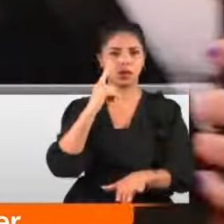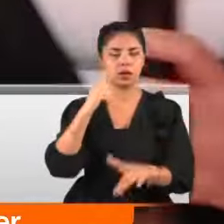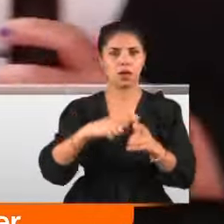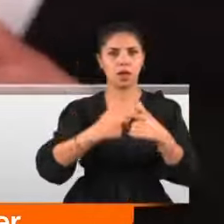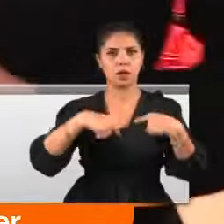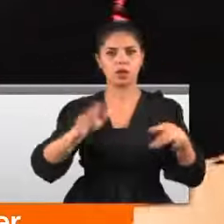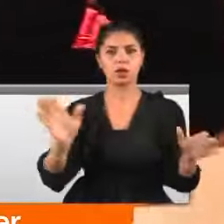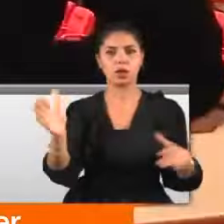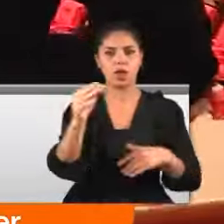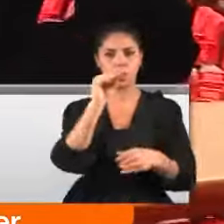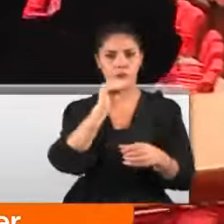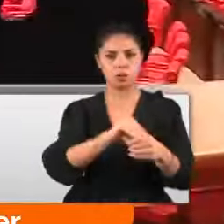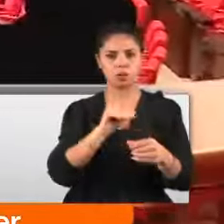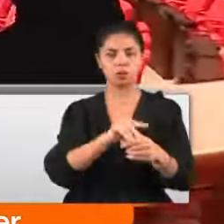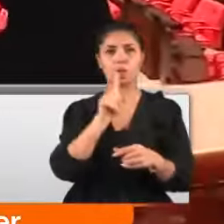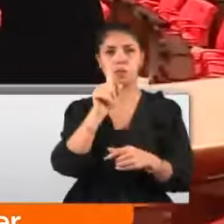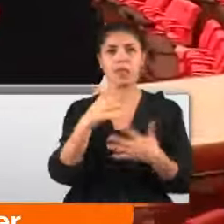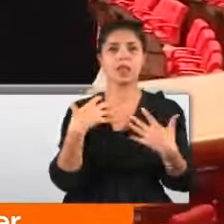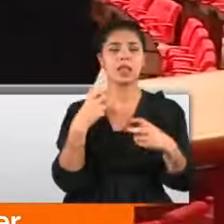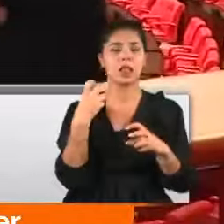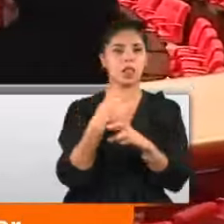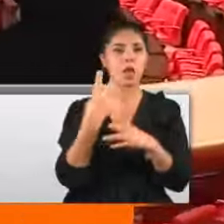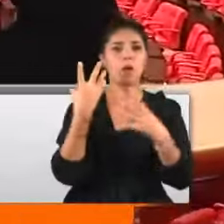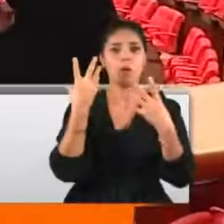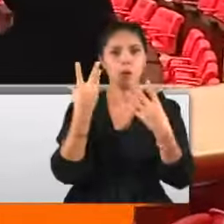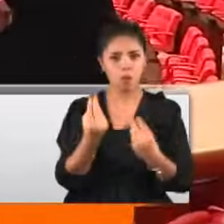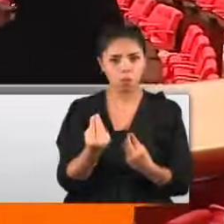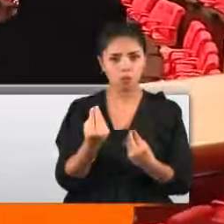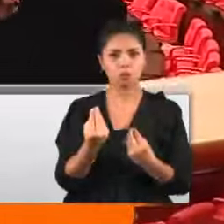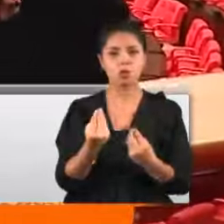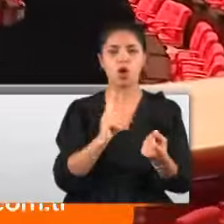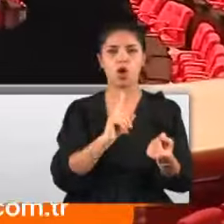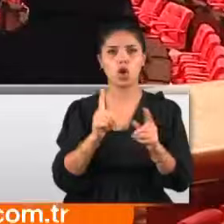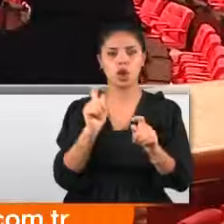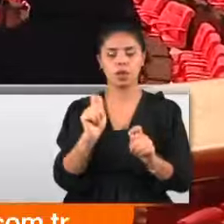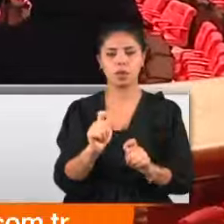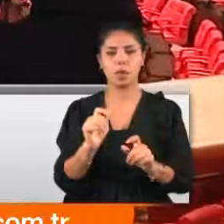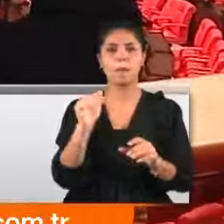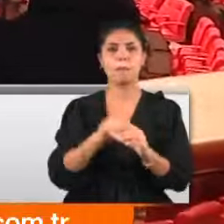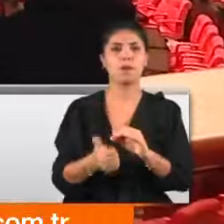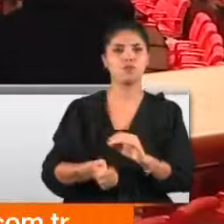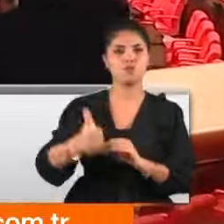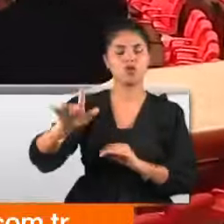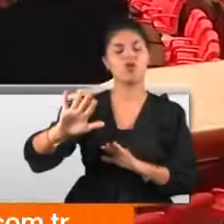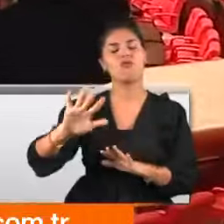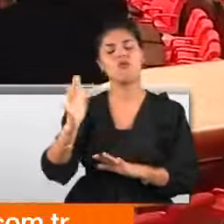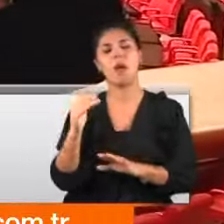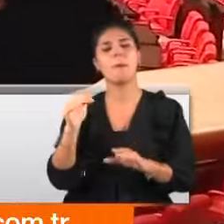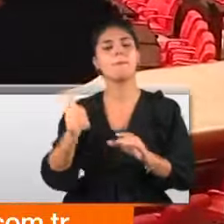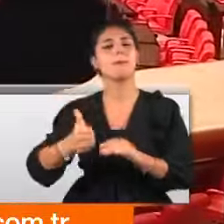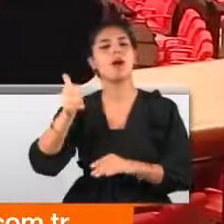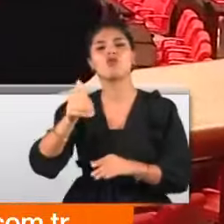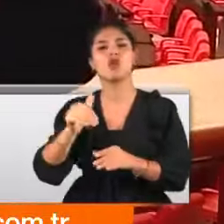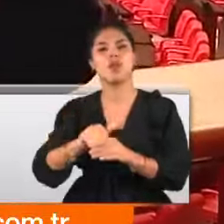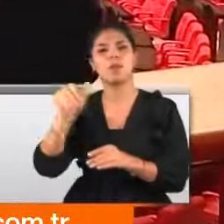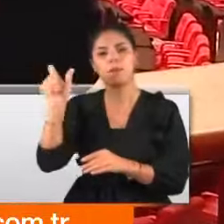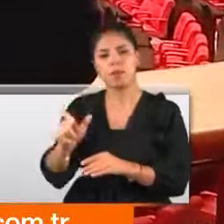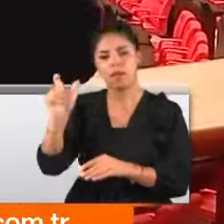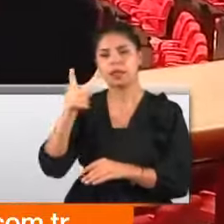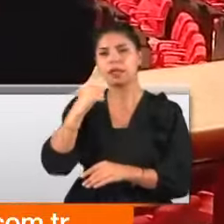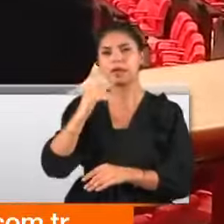salonu içerisinde olası bir sağlık riski yaşandığında oturumu yöneten meclis başkanı ya da başkan vekilleri orada bulunan